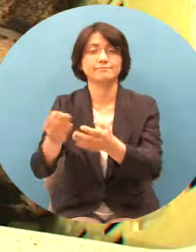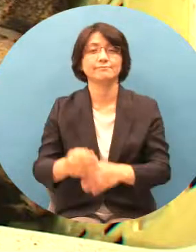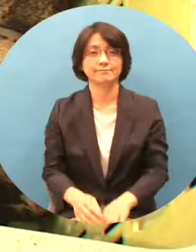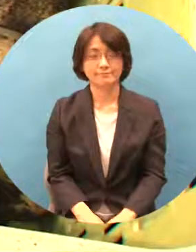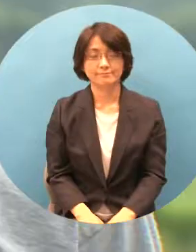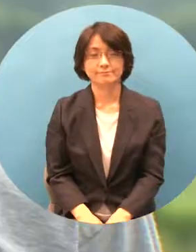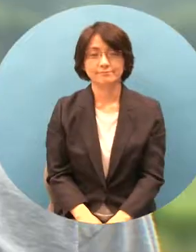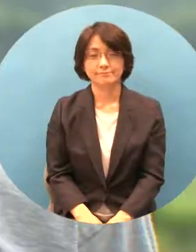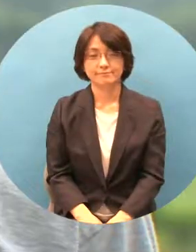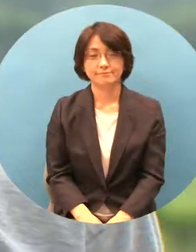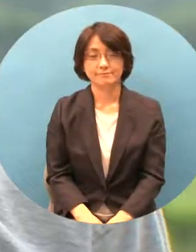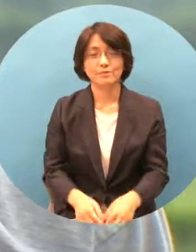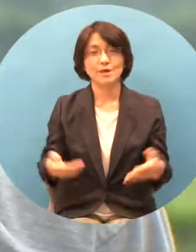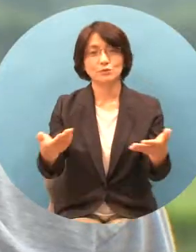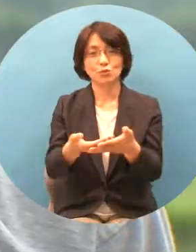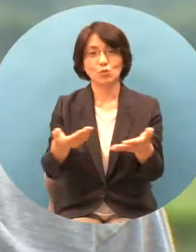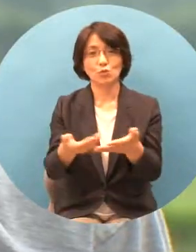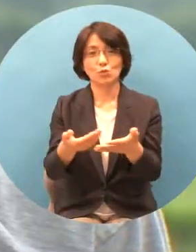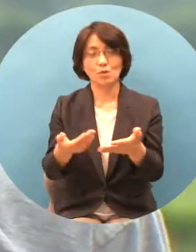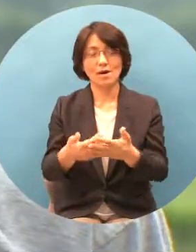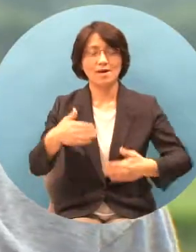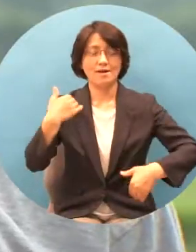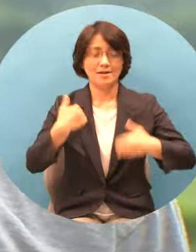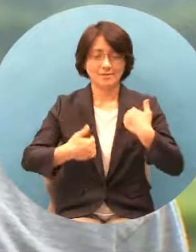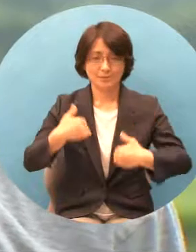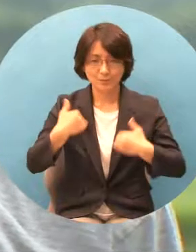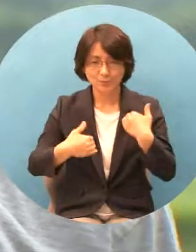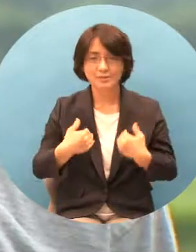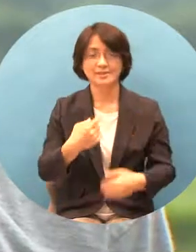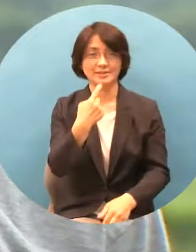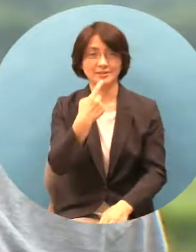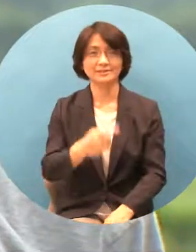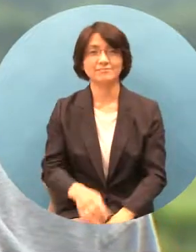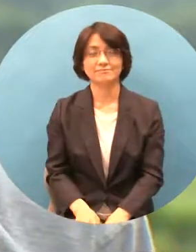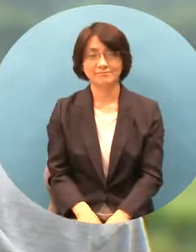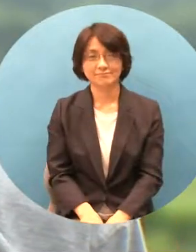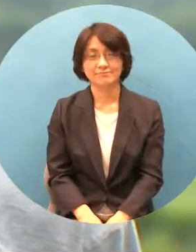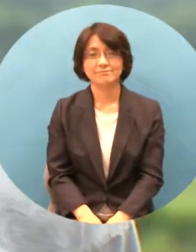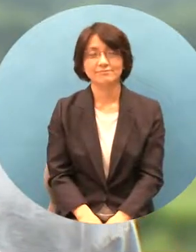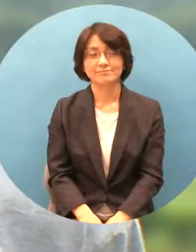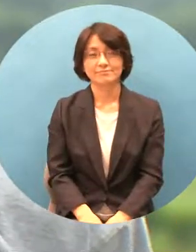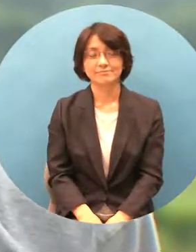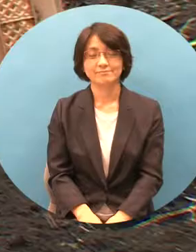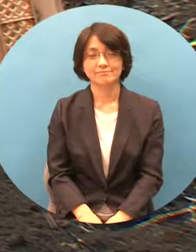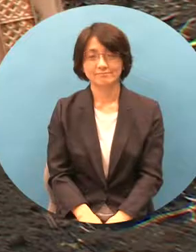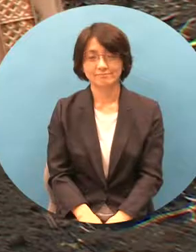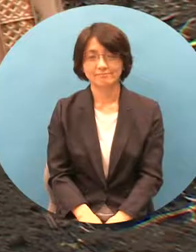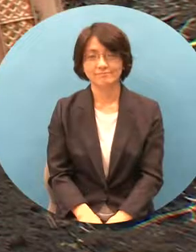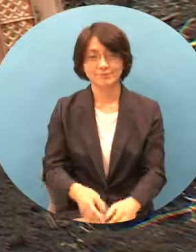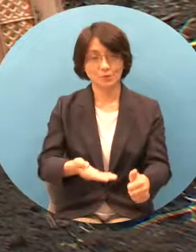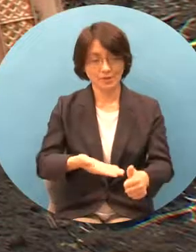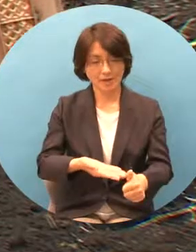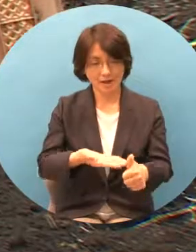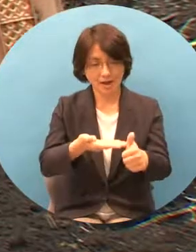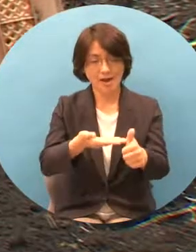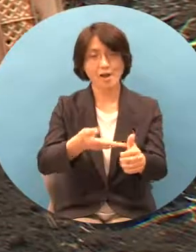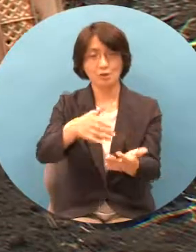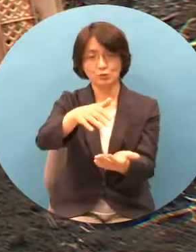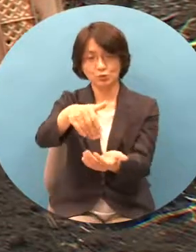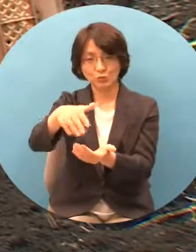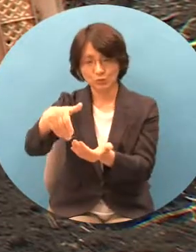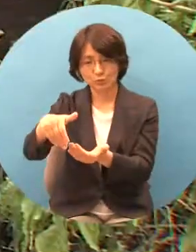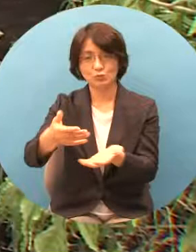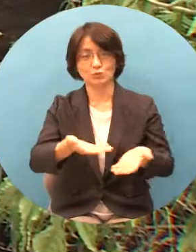。 仕事をしてて楽しいという面がありまして、成長の先に収穫があ